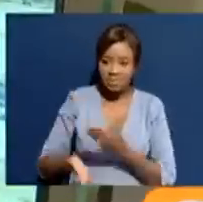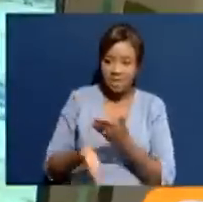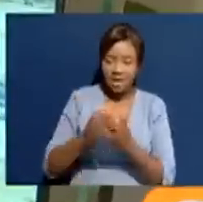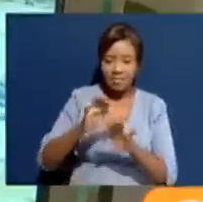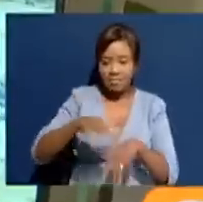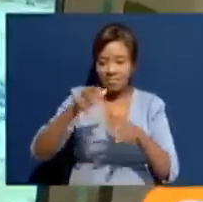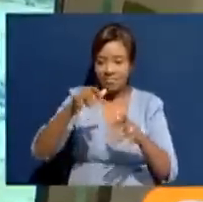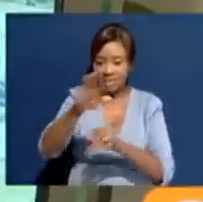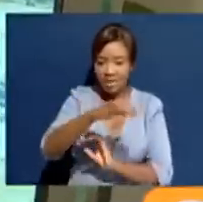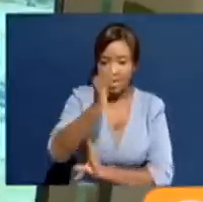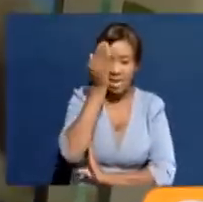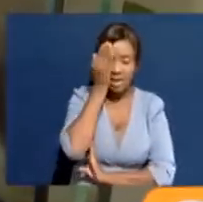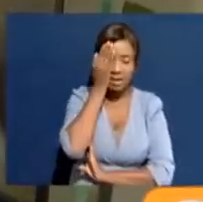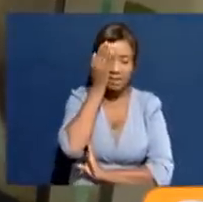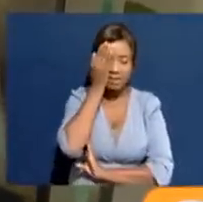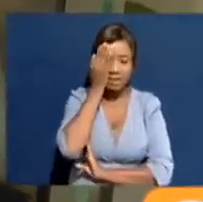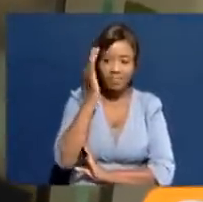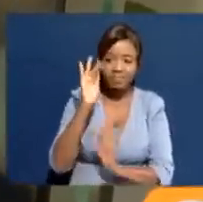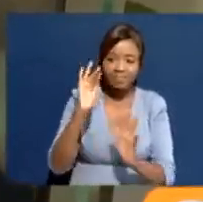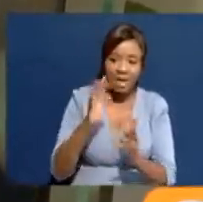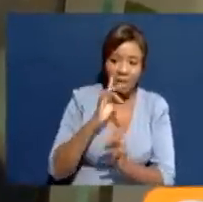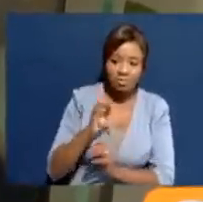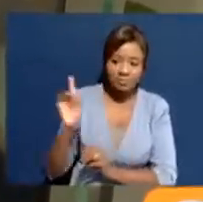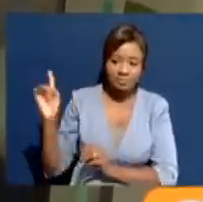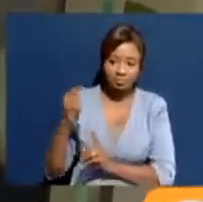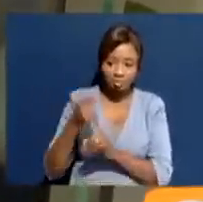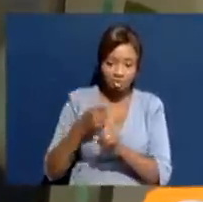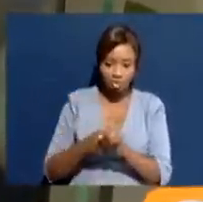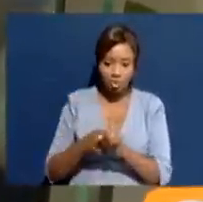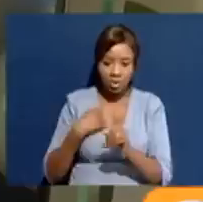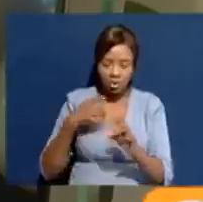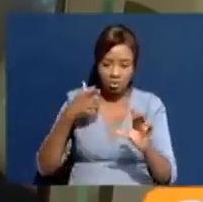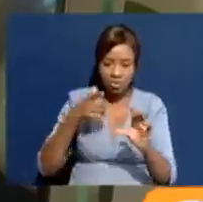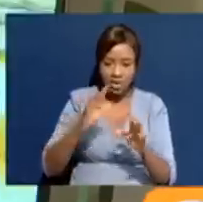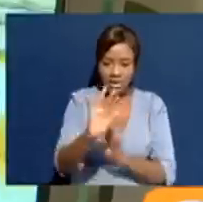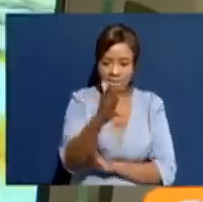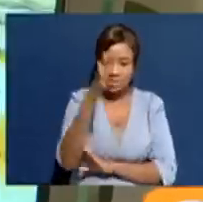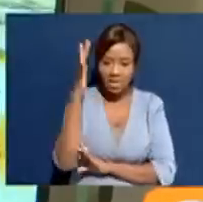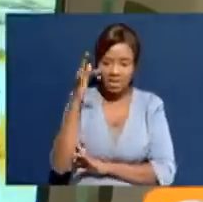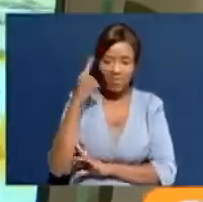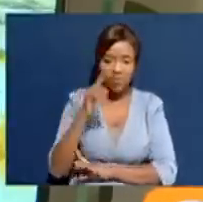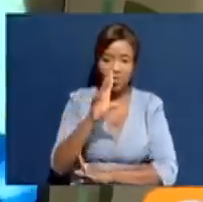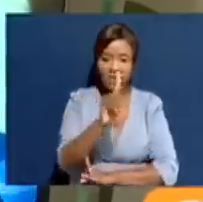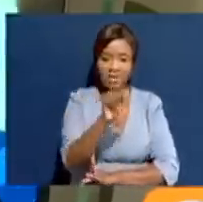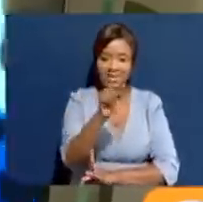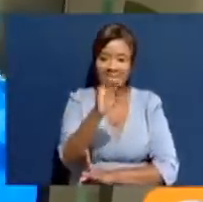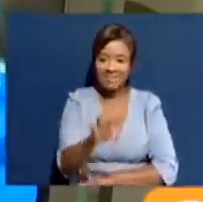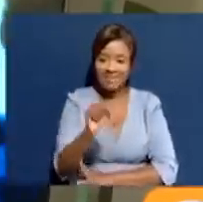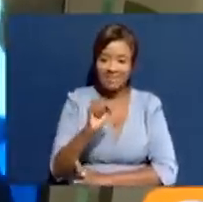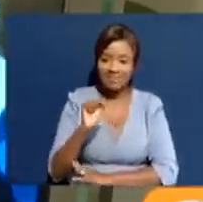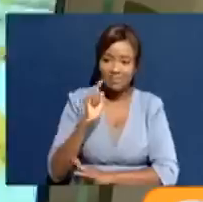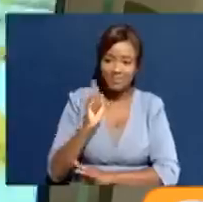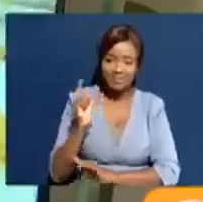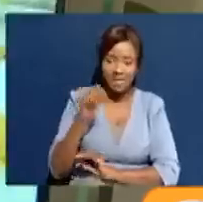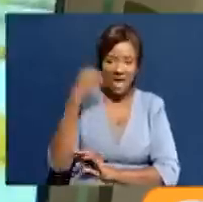ya kilimo nchini Israeli. Kupitia kifaa hiki kinachowekwa kwenye miti ya mtende, mkulima anaweza kujua ni